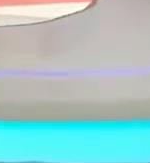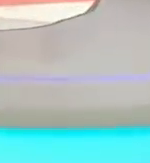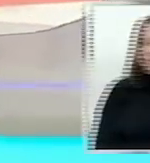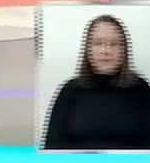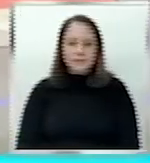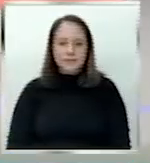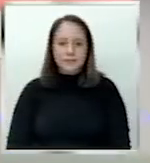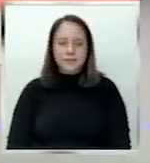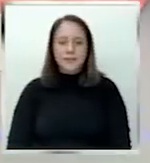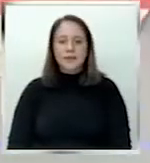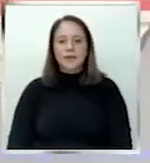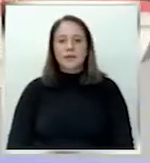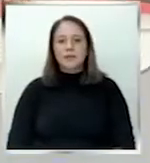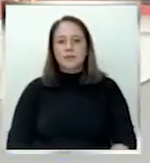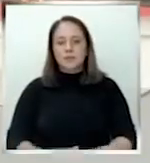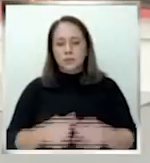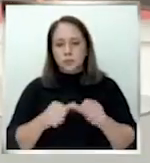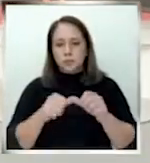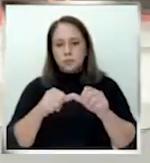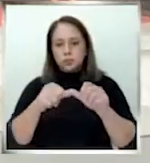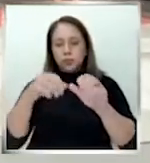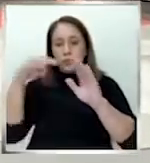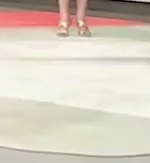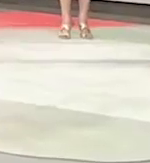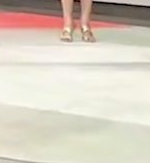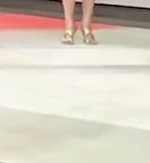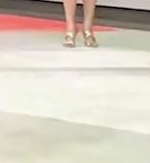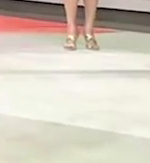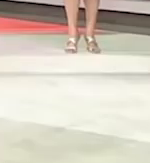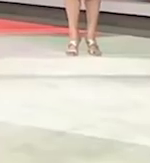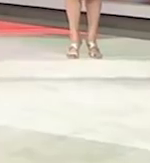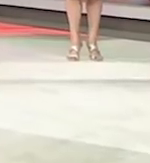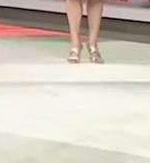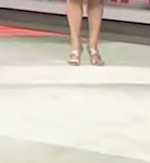Patuloy ang pagbaba ng mga aktibong kaso ng COVID-19 sa bansa,